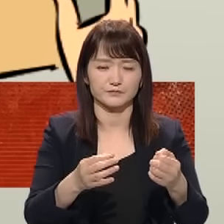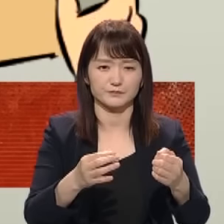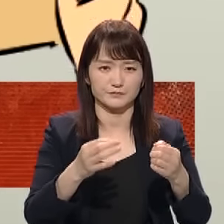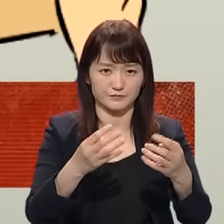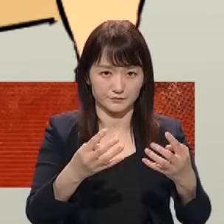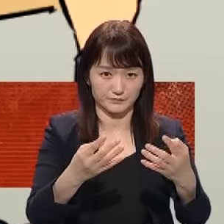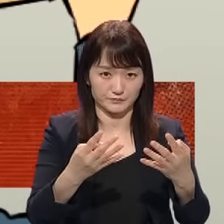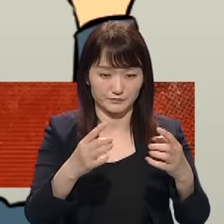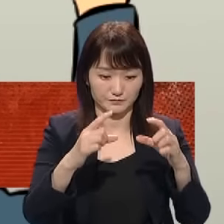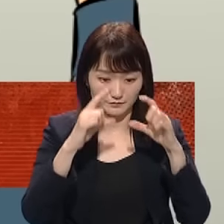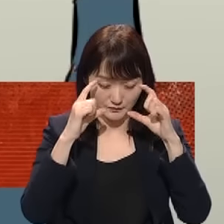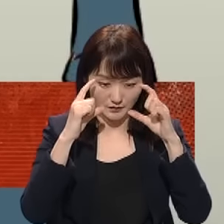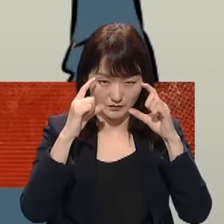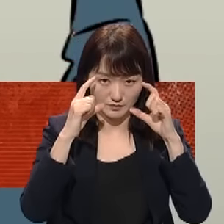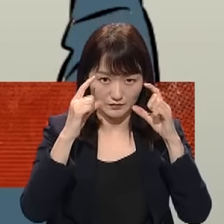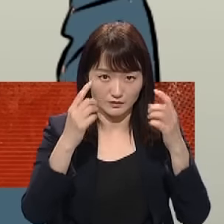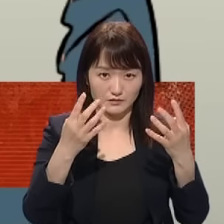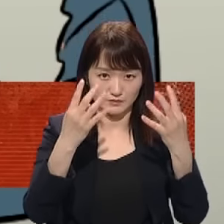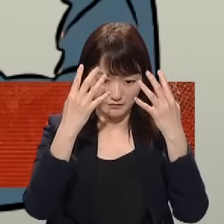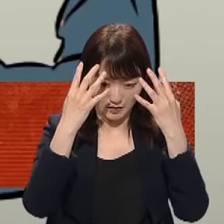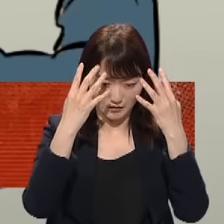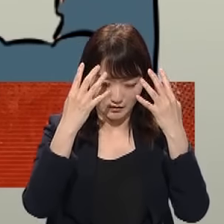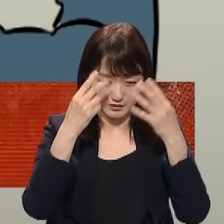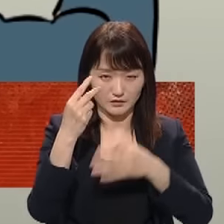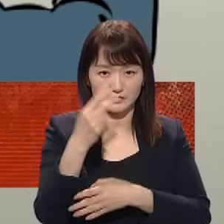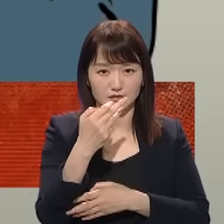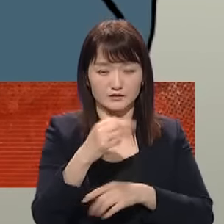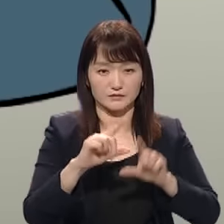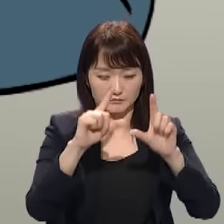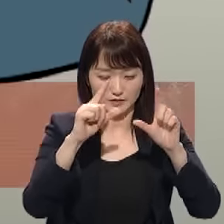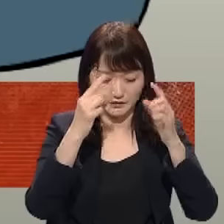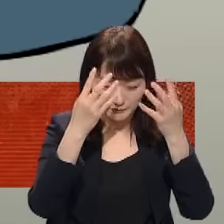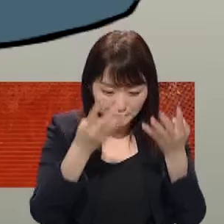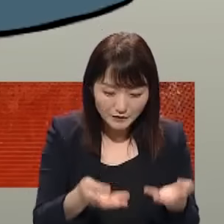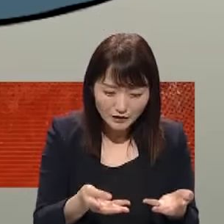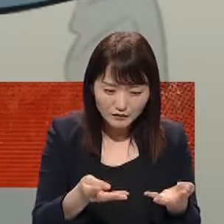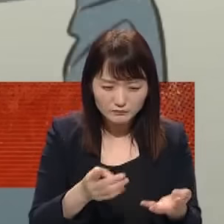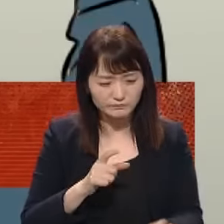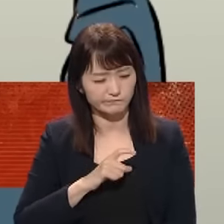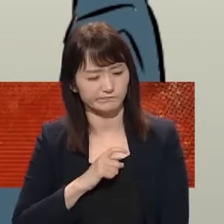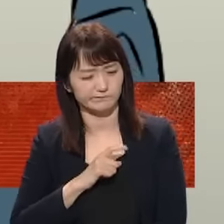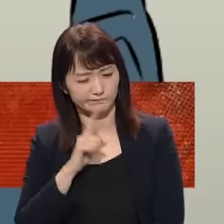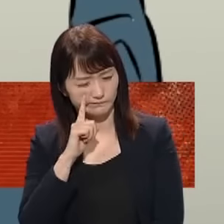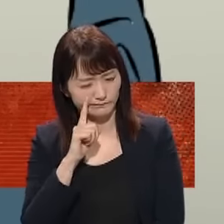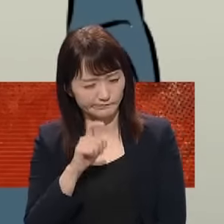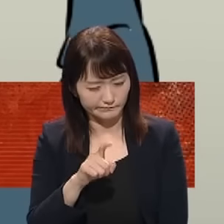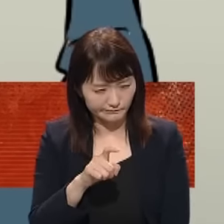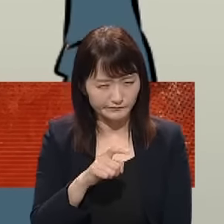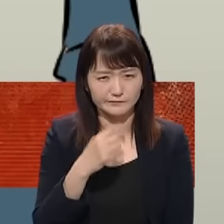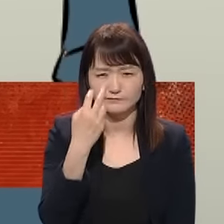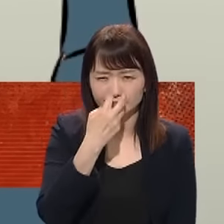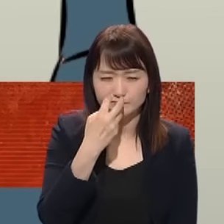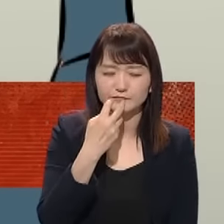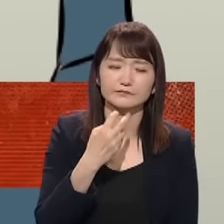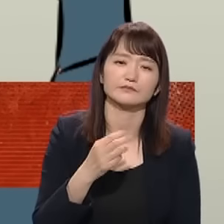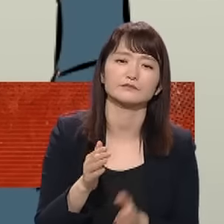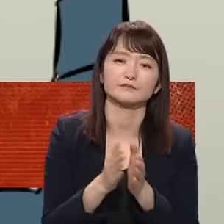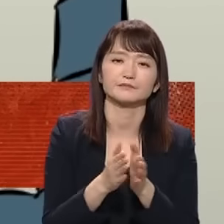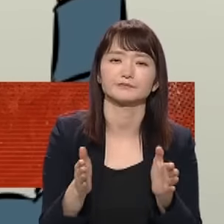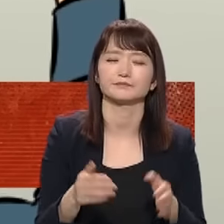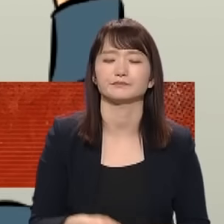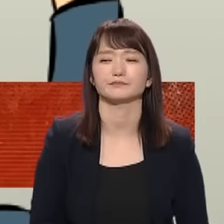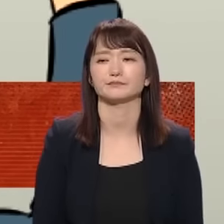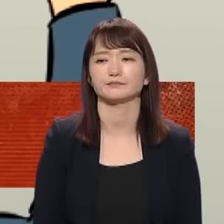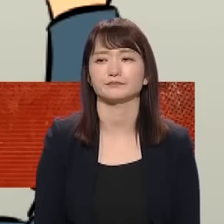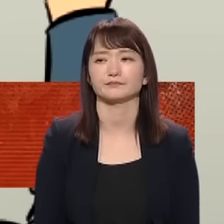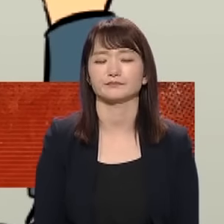2008년도에 가석방된 그런 상황이었단 말이죠. 그러니까 이거는 뭔가 좀 그 냄새가 난다라고 해서 그러네요. 수사를 하게 됩니다. 자, 박